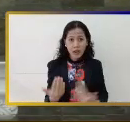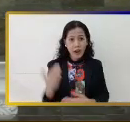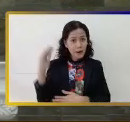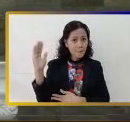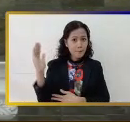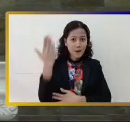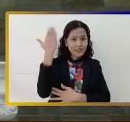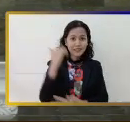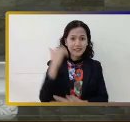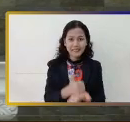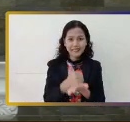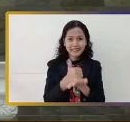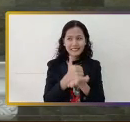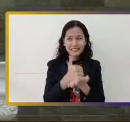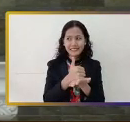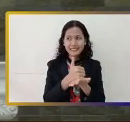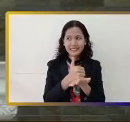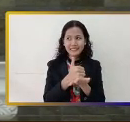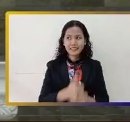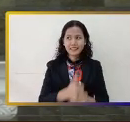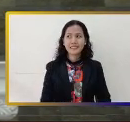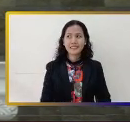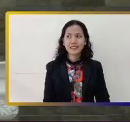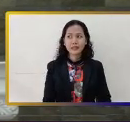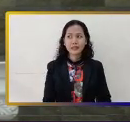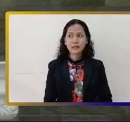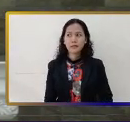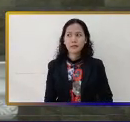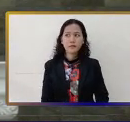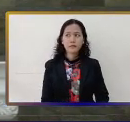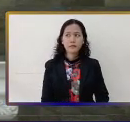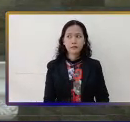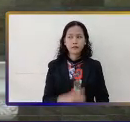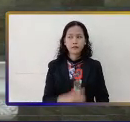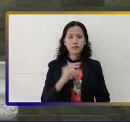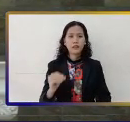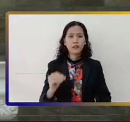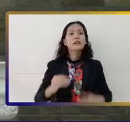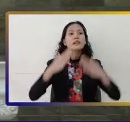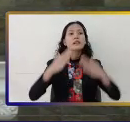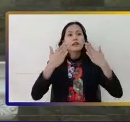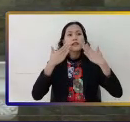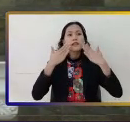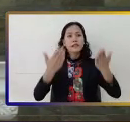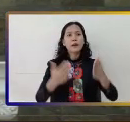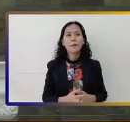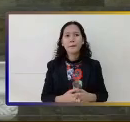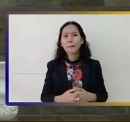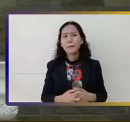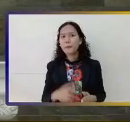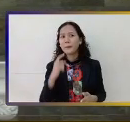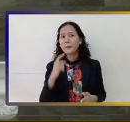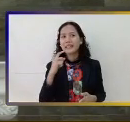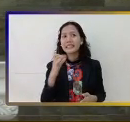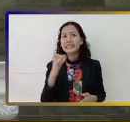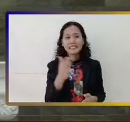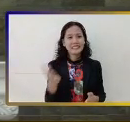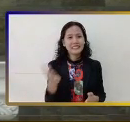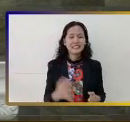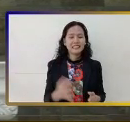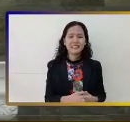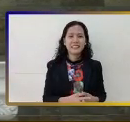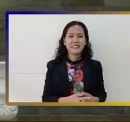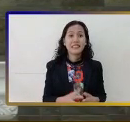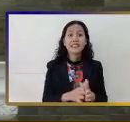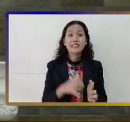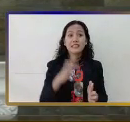Amen, amen. All right. At salamat sa Panginoon na sabi ko nga sa inyo, ang Diyos ay